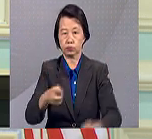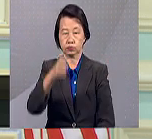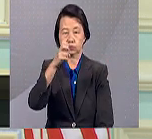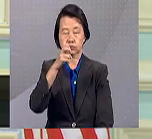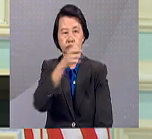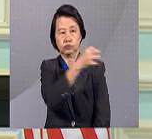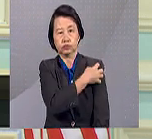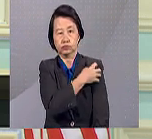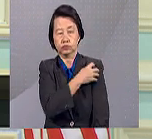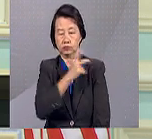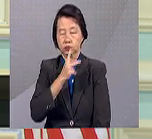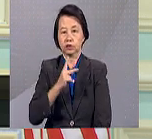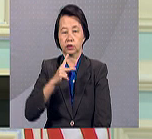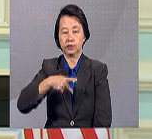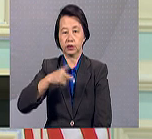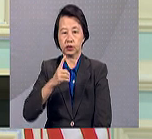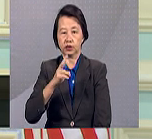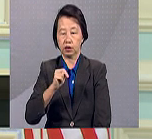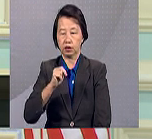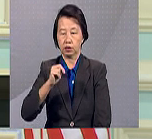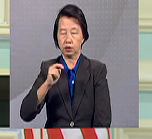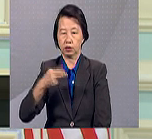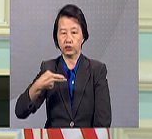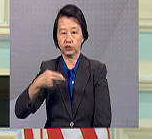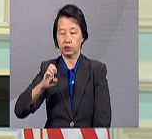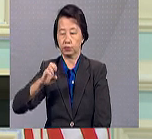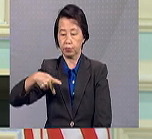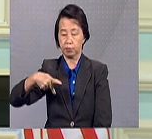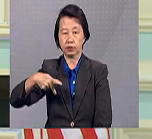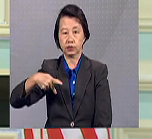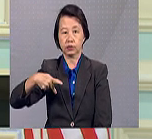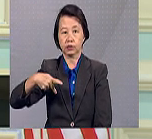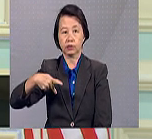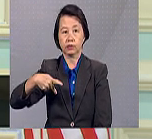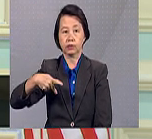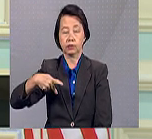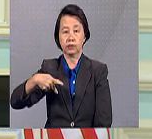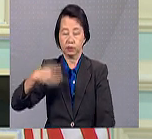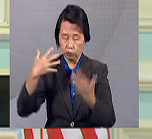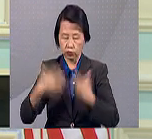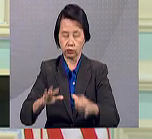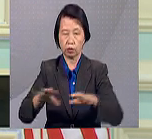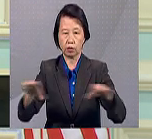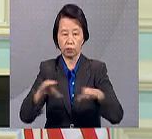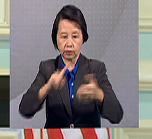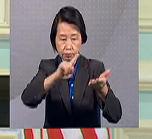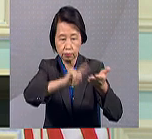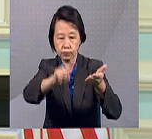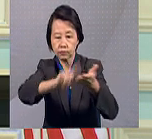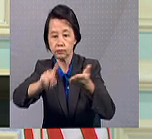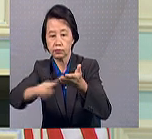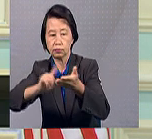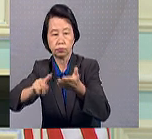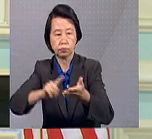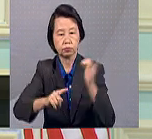Penguatkuasa Kementerian Perdagangan Dalam Negeri dan Hal Ehwal Pengguna KPDN-HCP telah membuat pemeriksaan ke